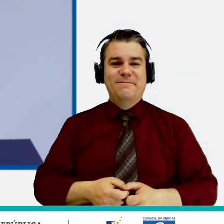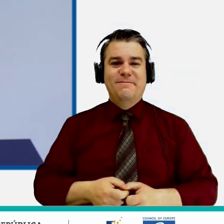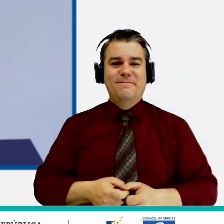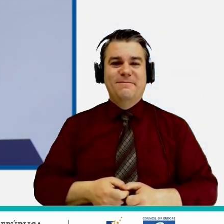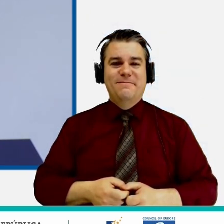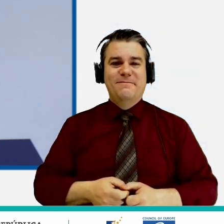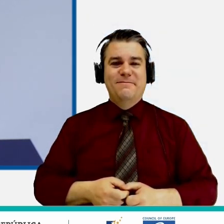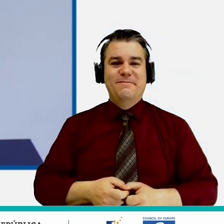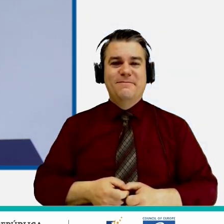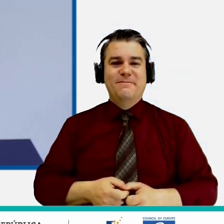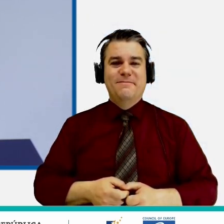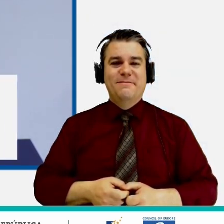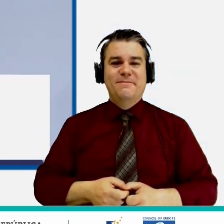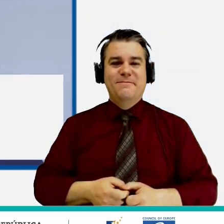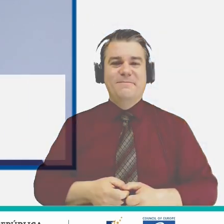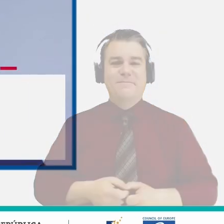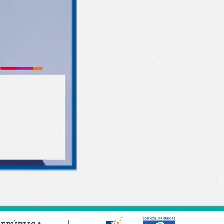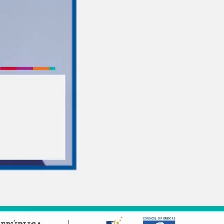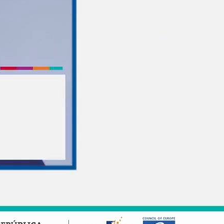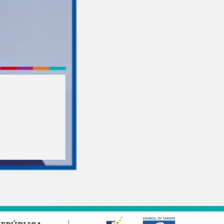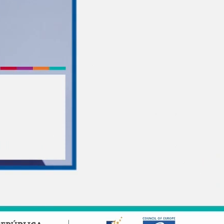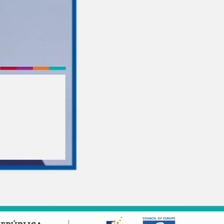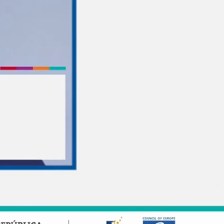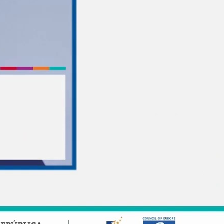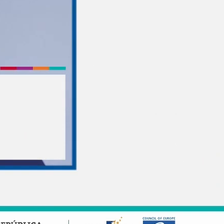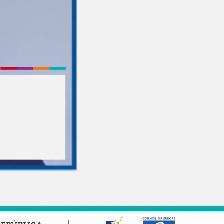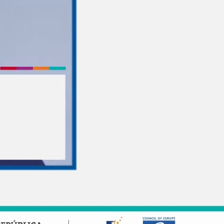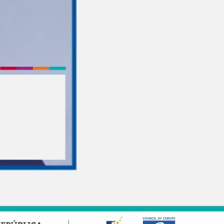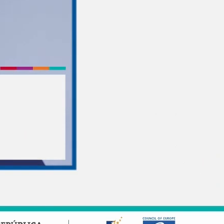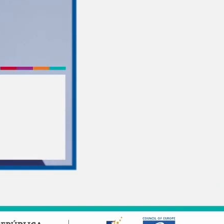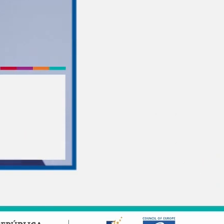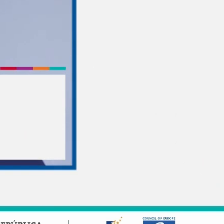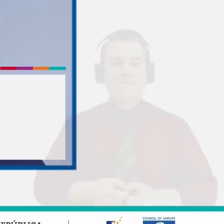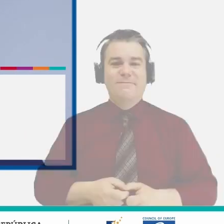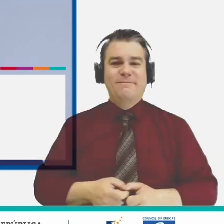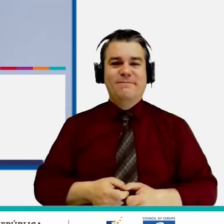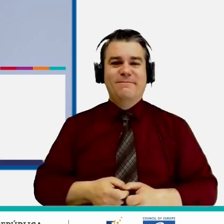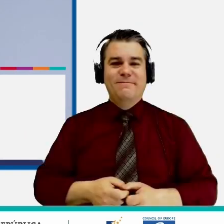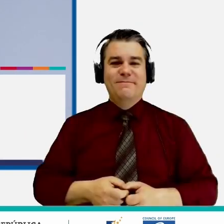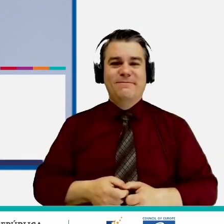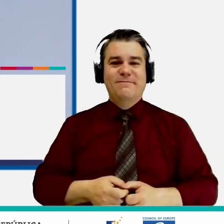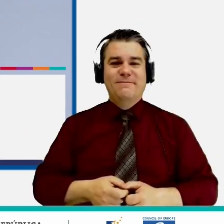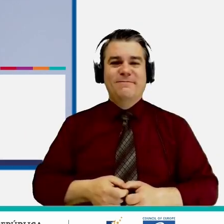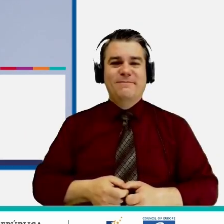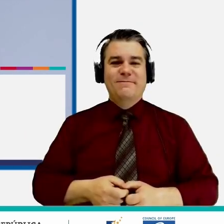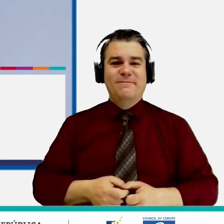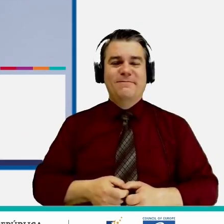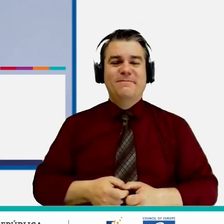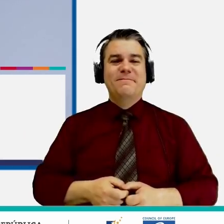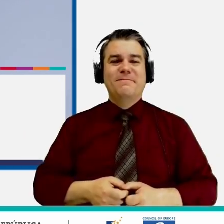платформой для Европы и, что для меня самое главное, и Центральной Азии. Вот.